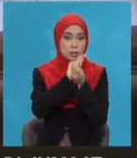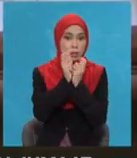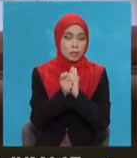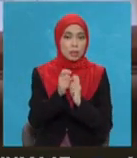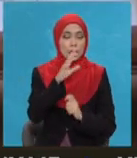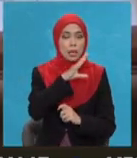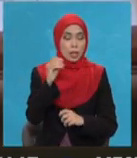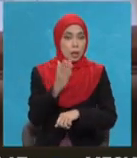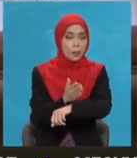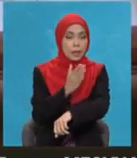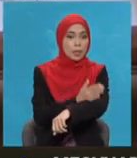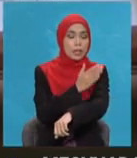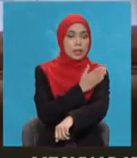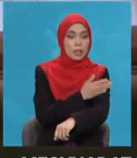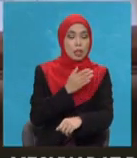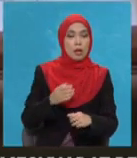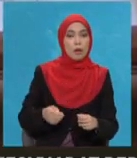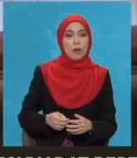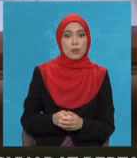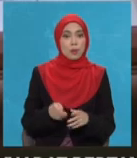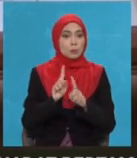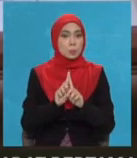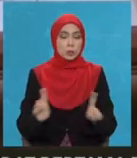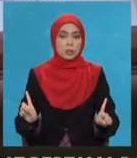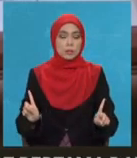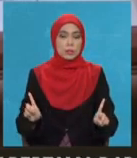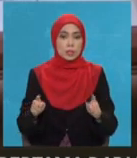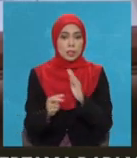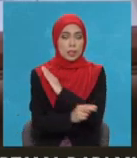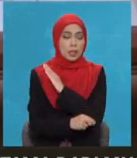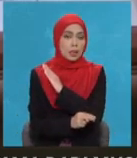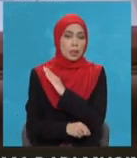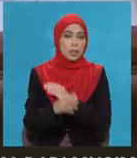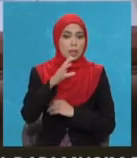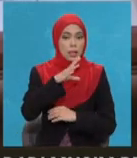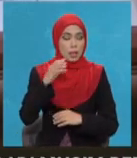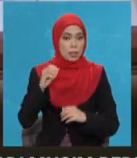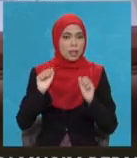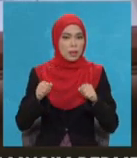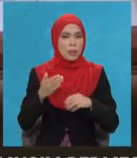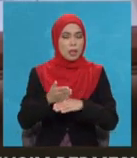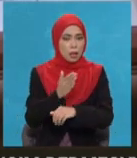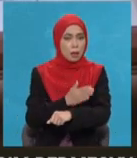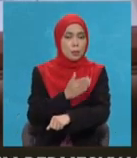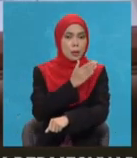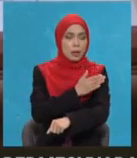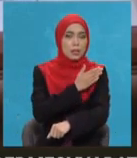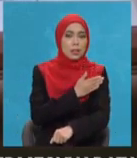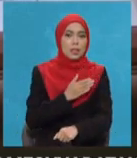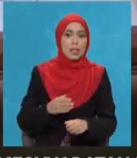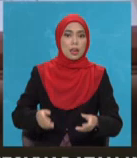produktivitas negara serta boleh meningkatkan ruang-ruang pekerjaan kepada anak-anak tanpa